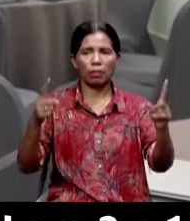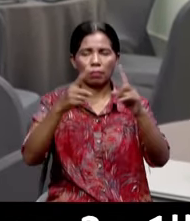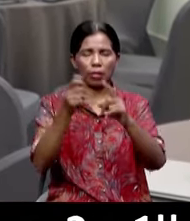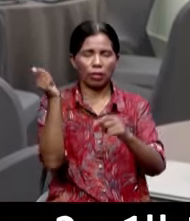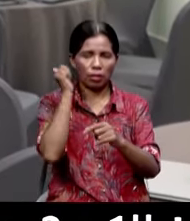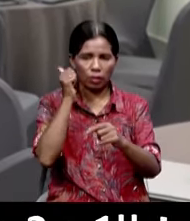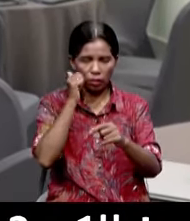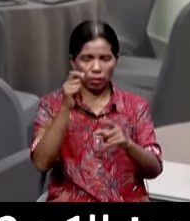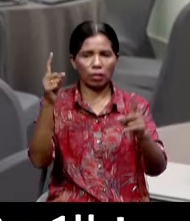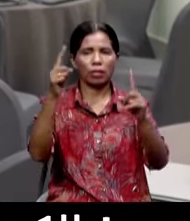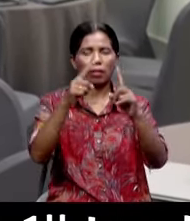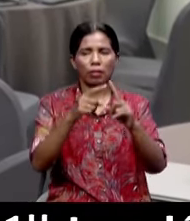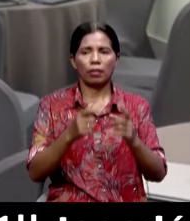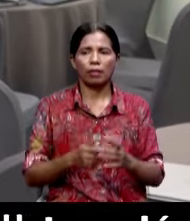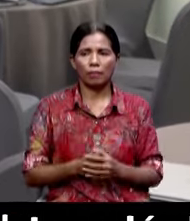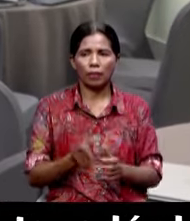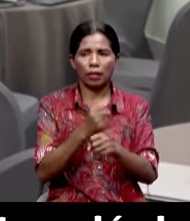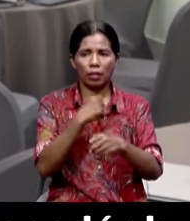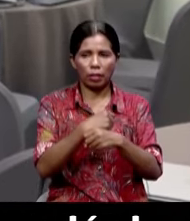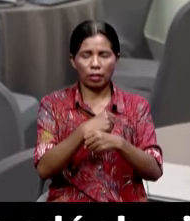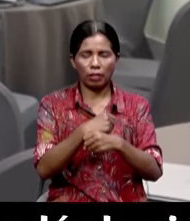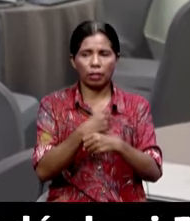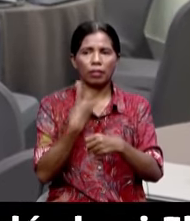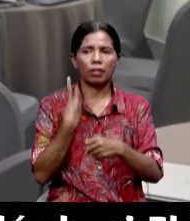ne ba antau ne halo itok